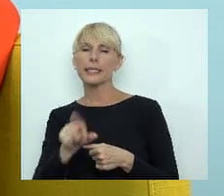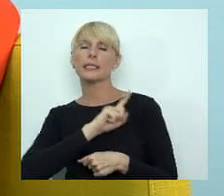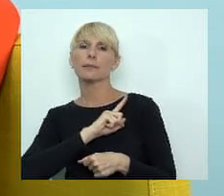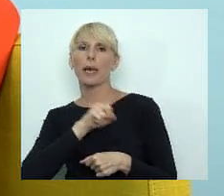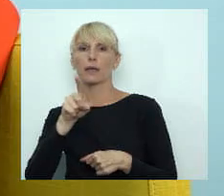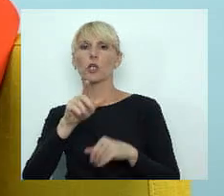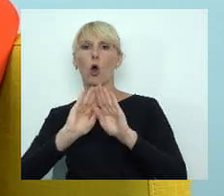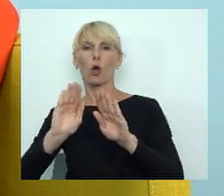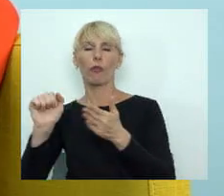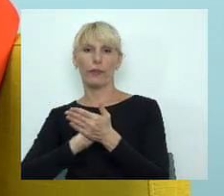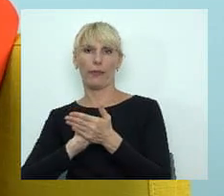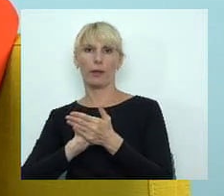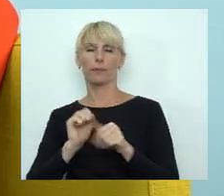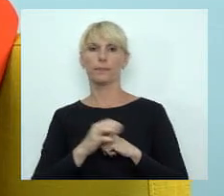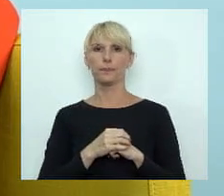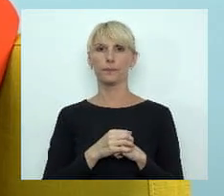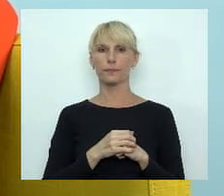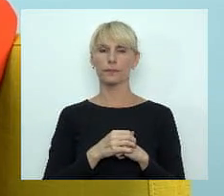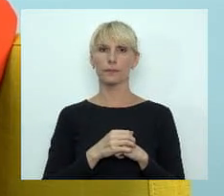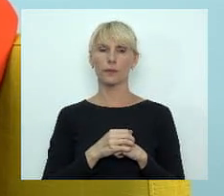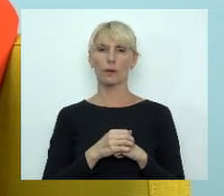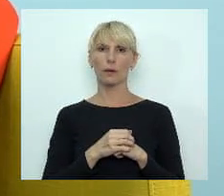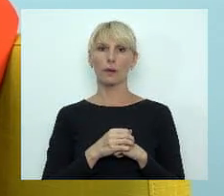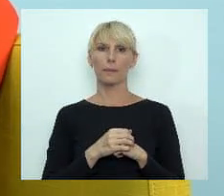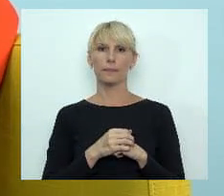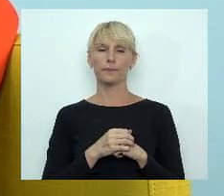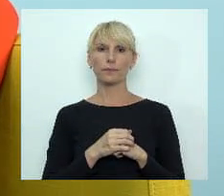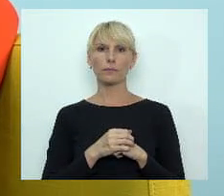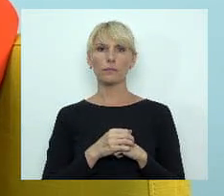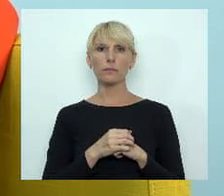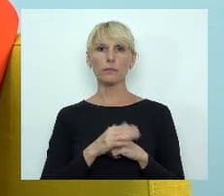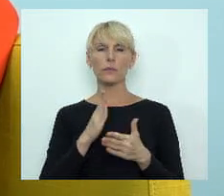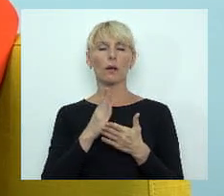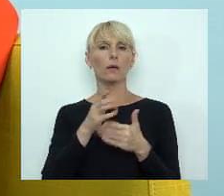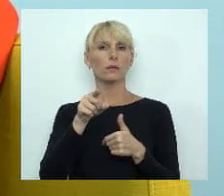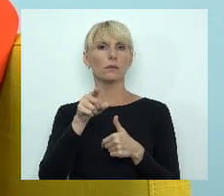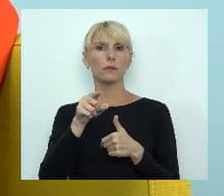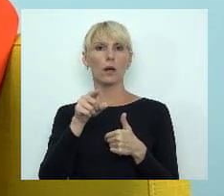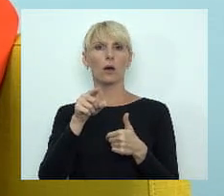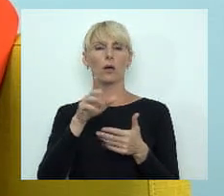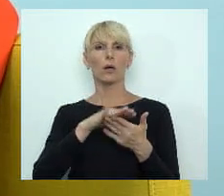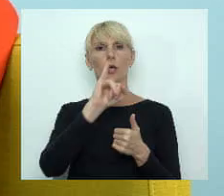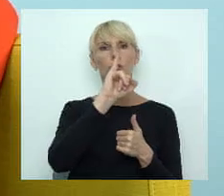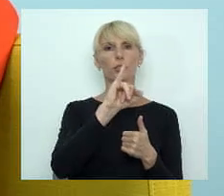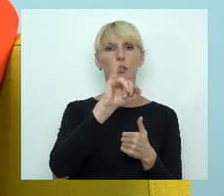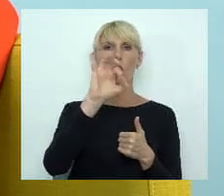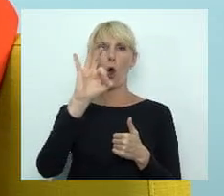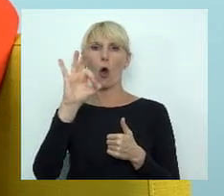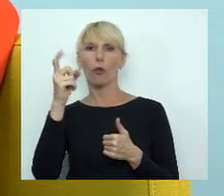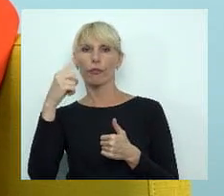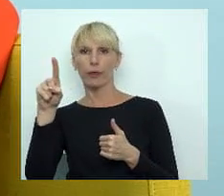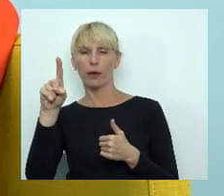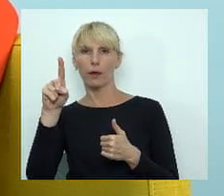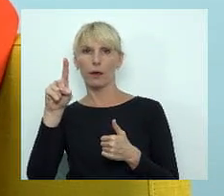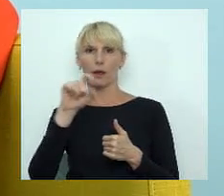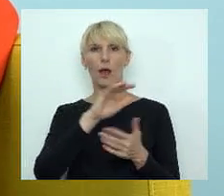dość, powiedziałabym, na wyrost, a może nie na wyrost, Inspektora Ochrony Danych, to trudno się skraca, IOD, tak? Mówią o nim jako